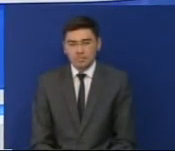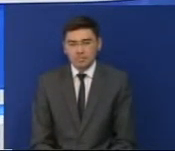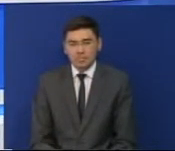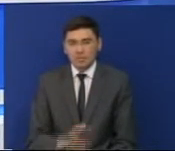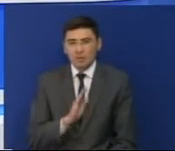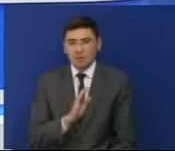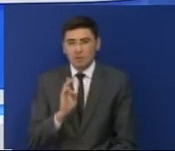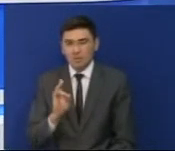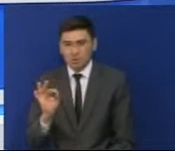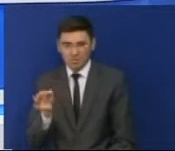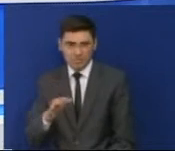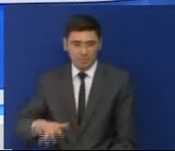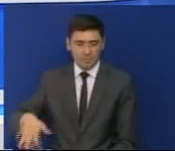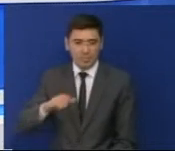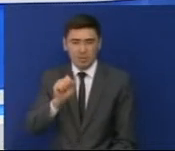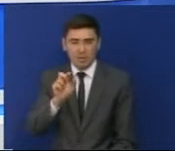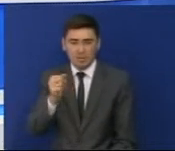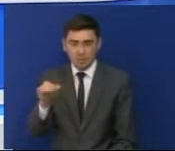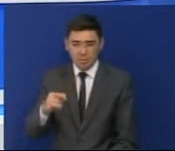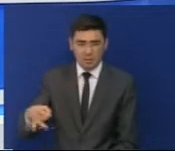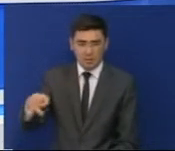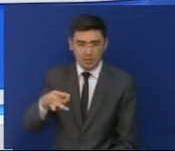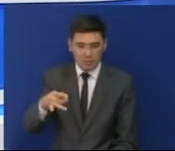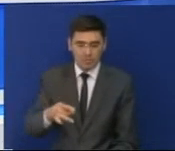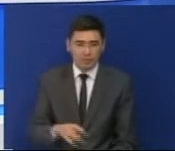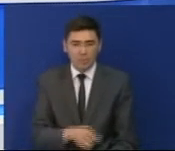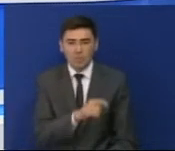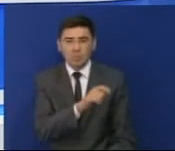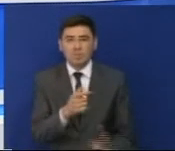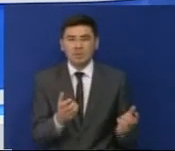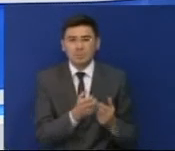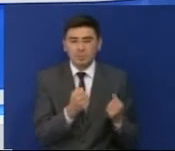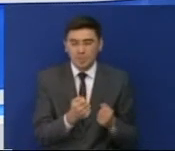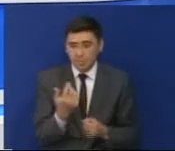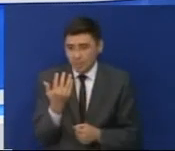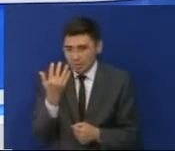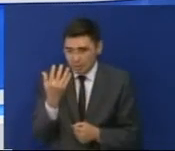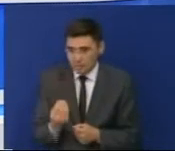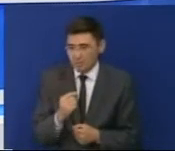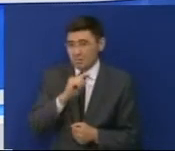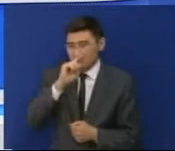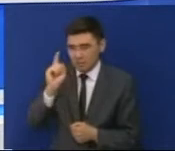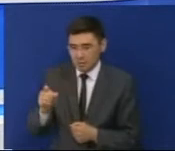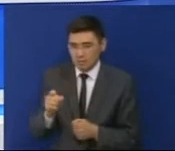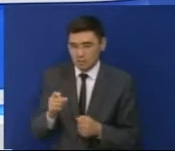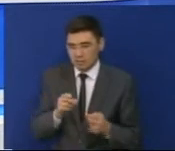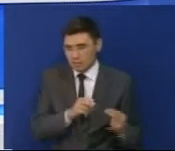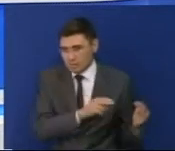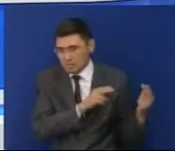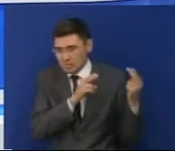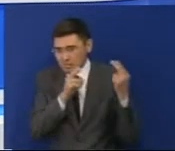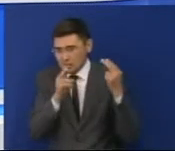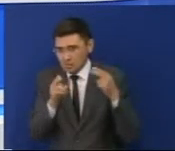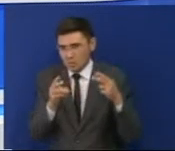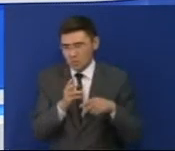Шығыс Қазақстан облысының Абай ауданында құтқарушылар 5 күн бойы өрт сөндірді деп хабарлайды Алтай Ньюс. Қазақстан